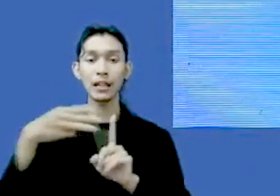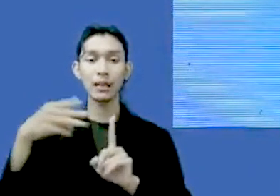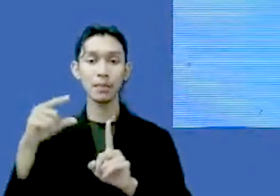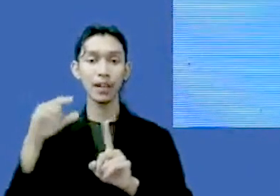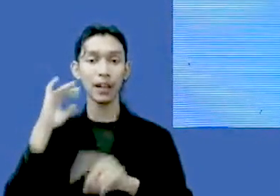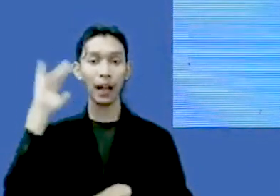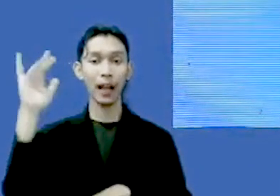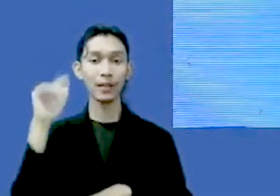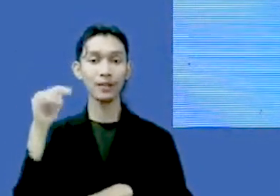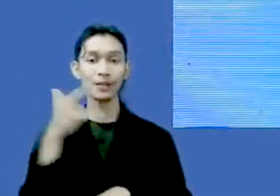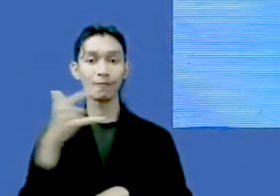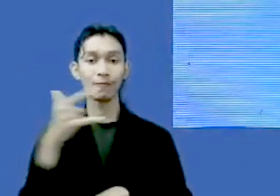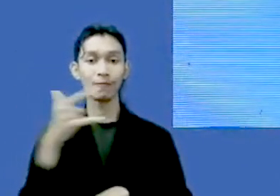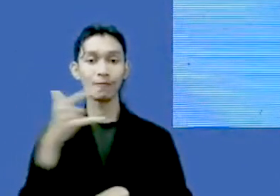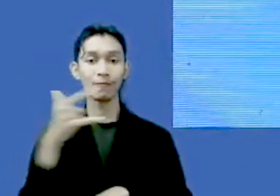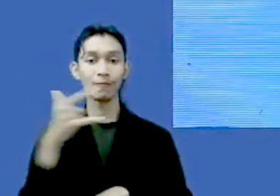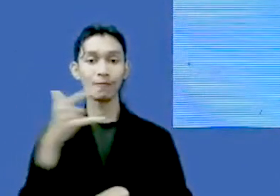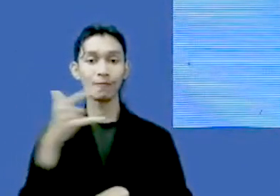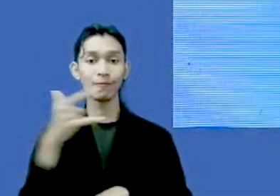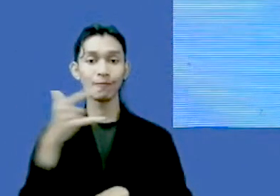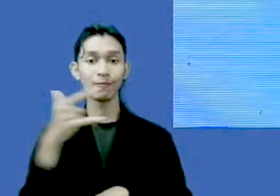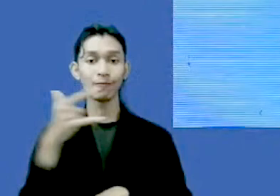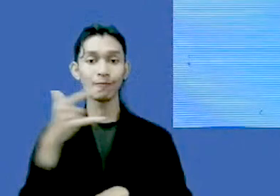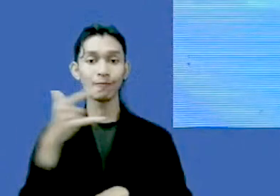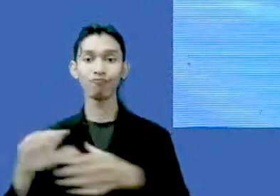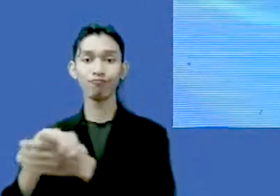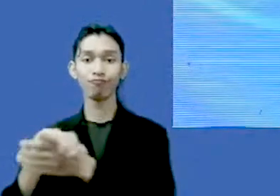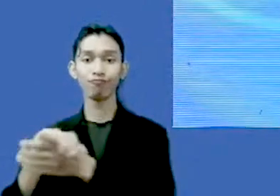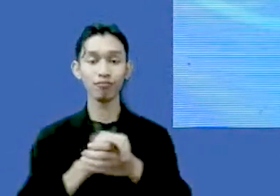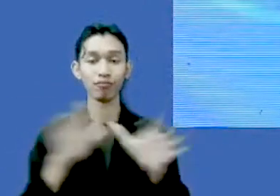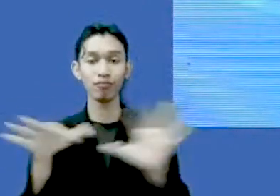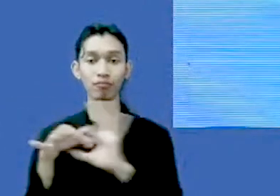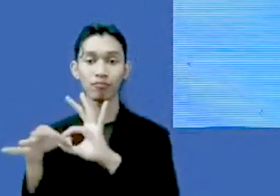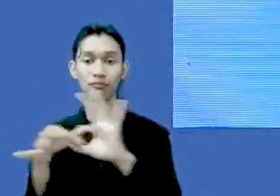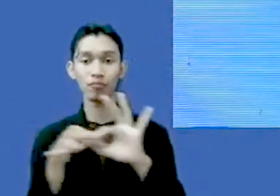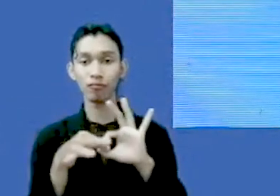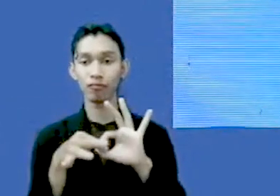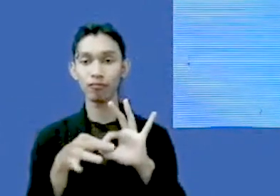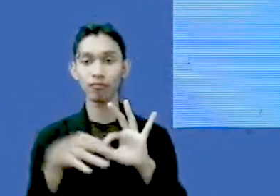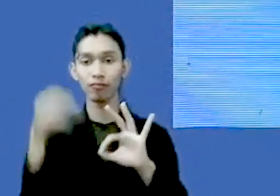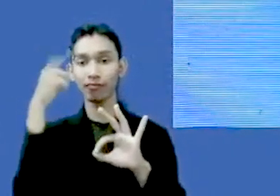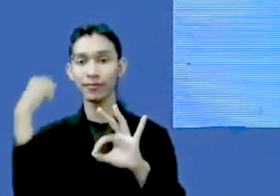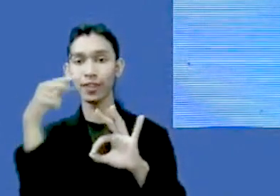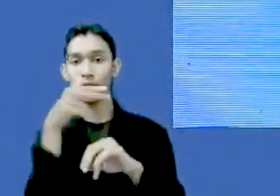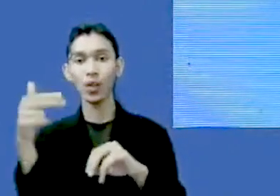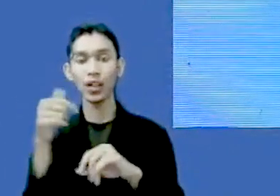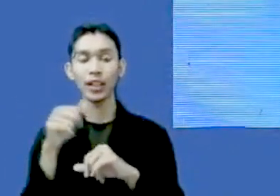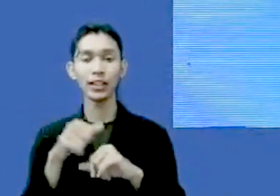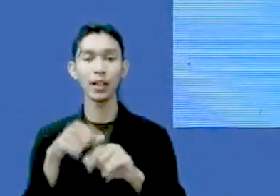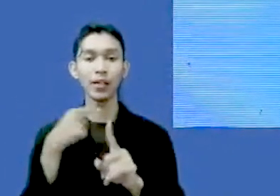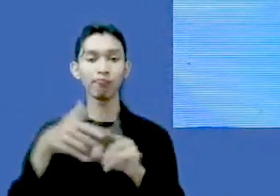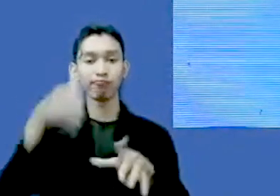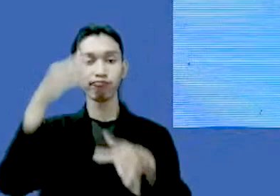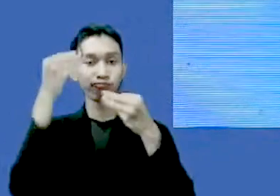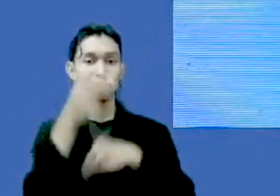menggandeng stakeholders terkait untuk bisa memajukan literasi digital di Indonesia terima kasih